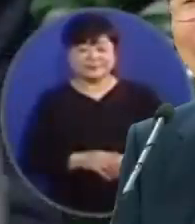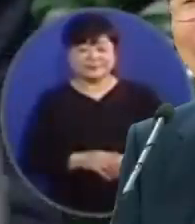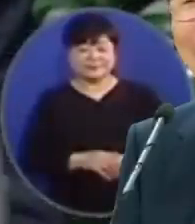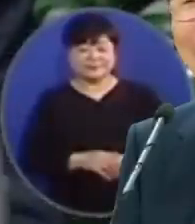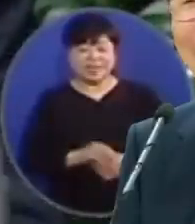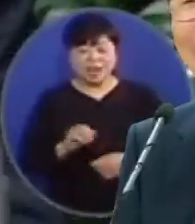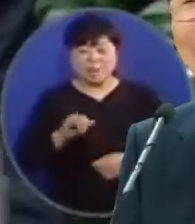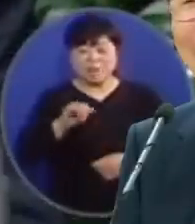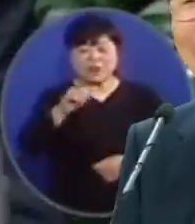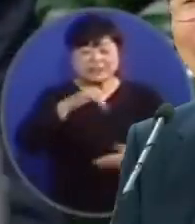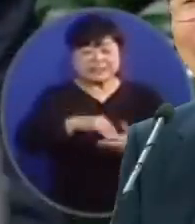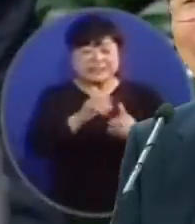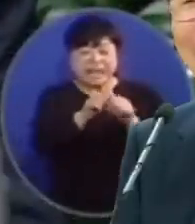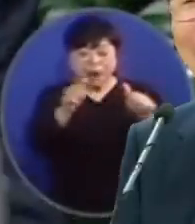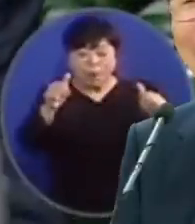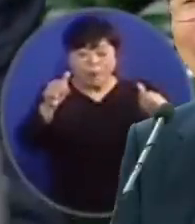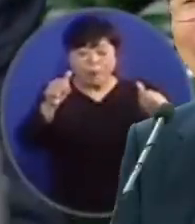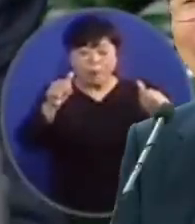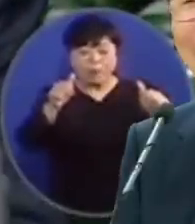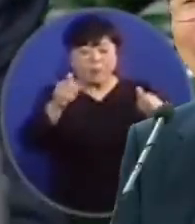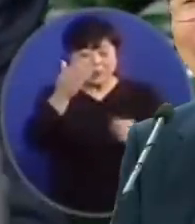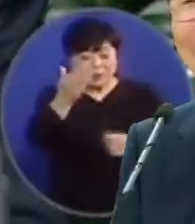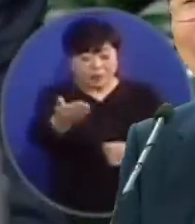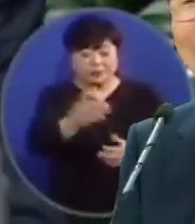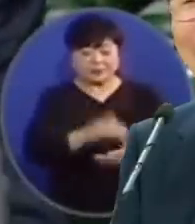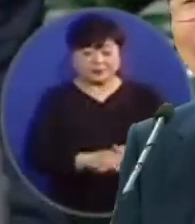내 버러지 같은 야곱아. 여러분